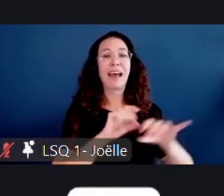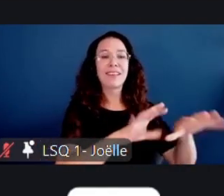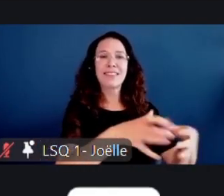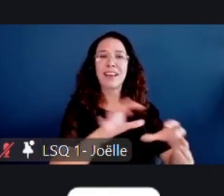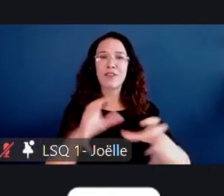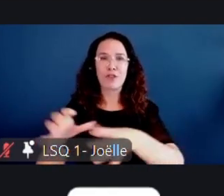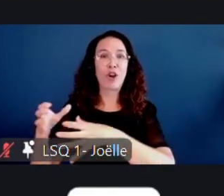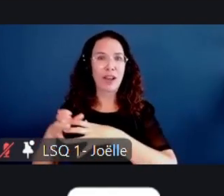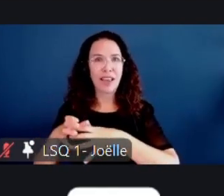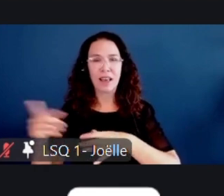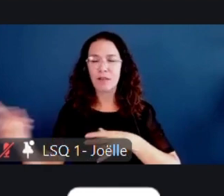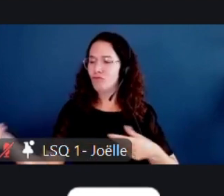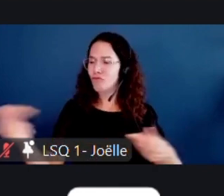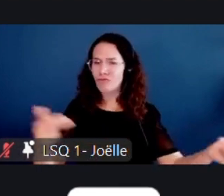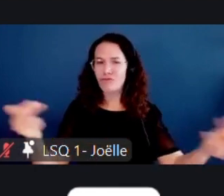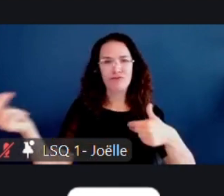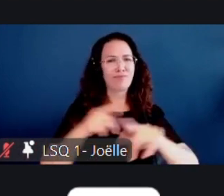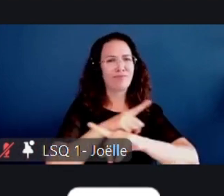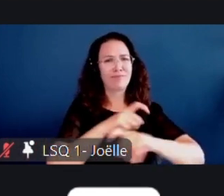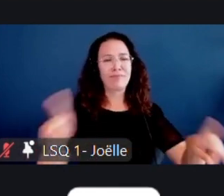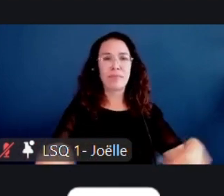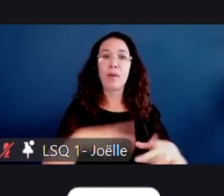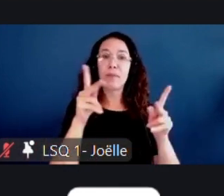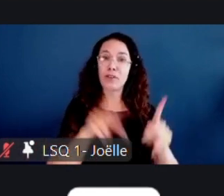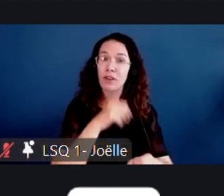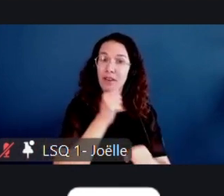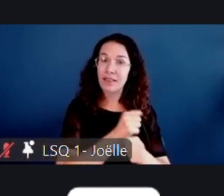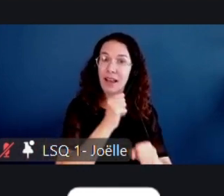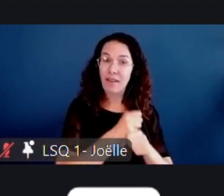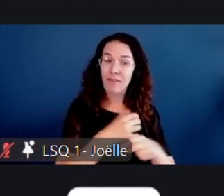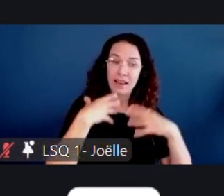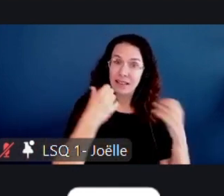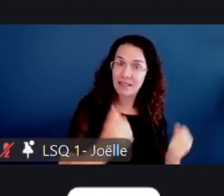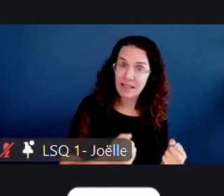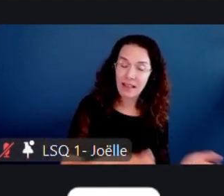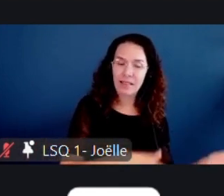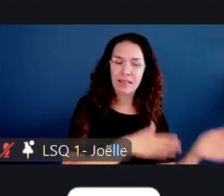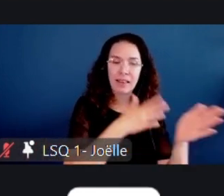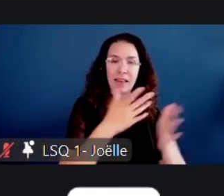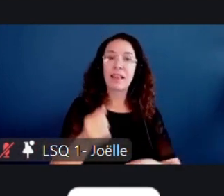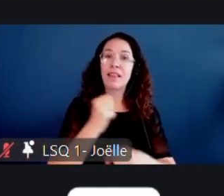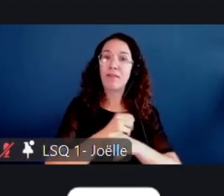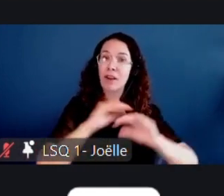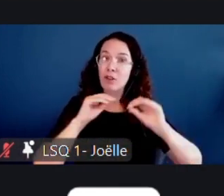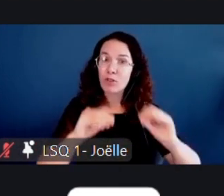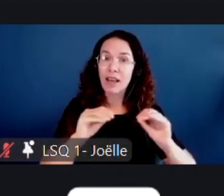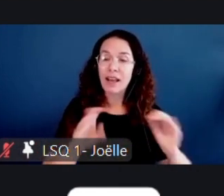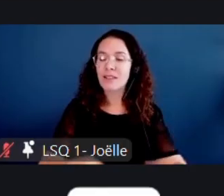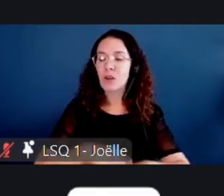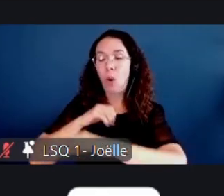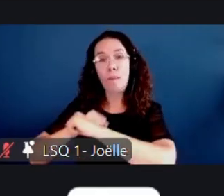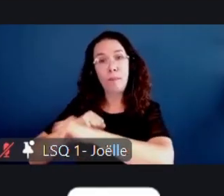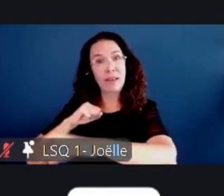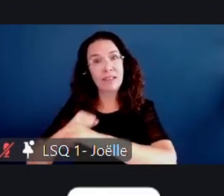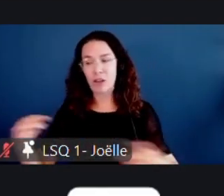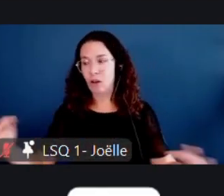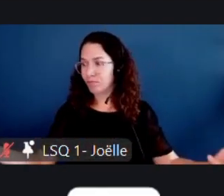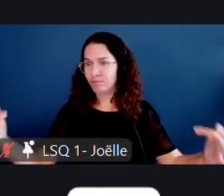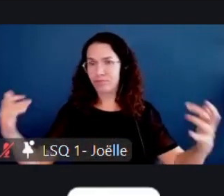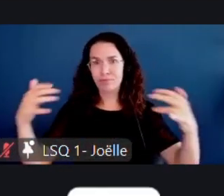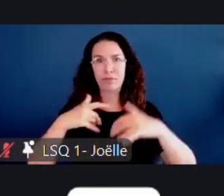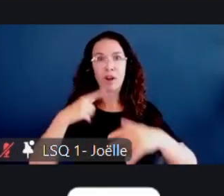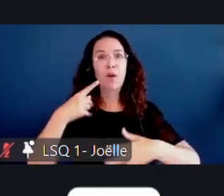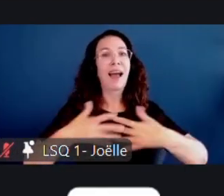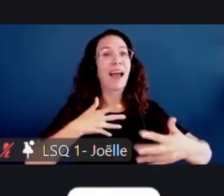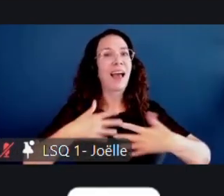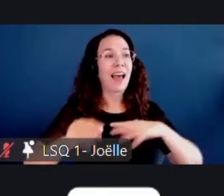chercher à accueillir des personnes travaillant dans le secteur de la santé, de l'éducation et des médias afin d'avoir des